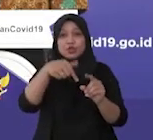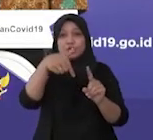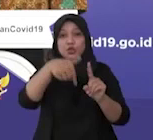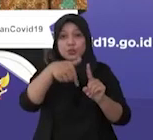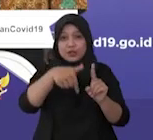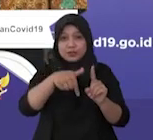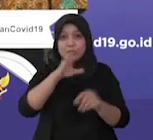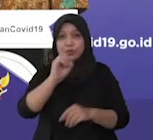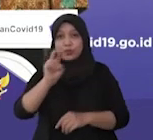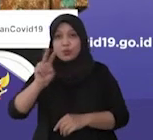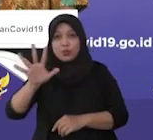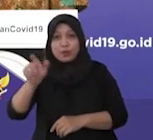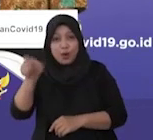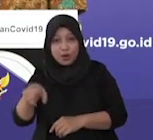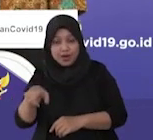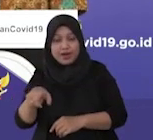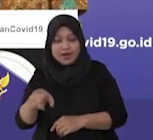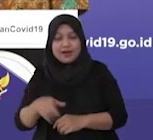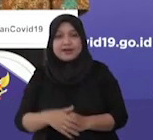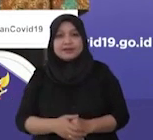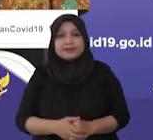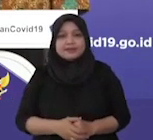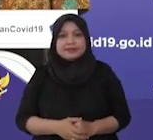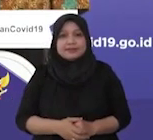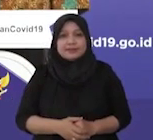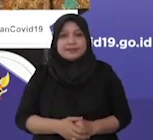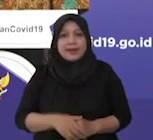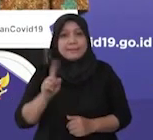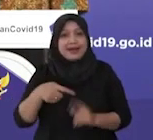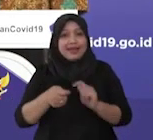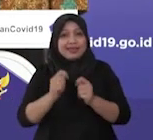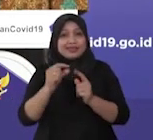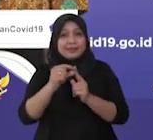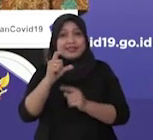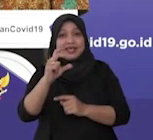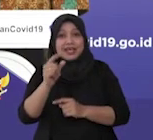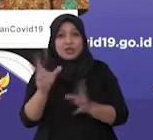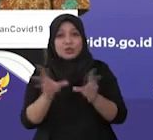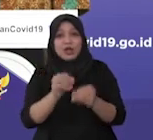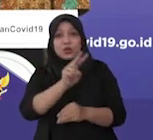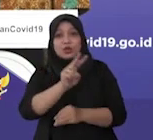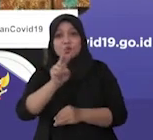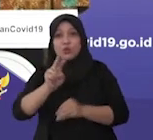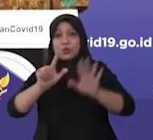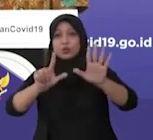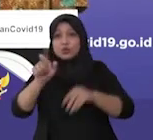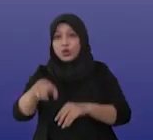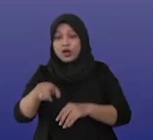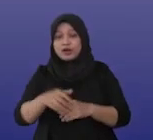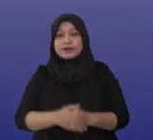17025 orang ini kita dapatkan juga diantaranya dengan menggunakan PCR sebanyak 227 orang